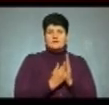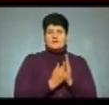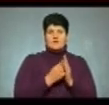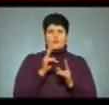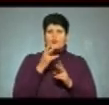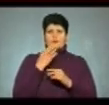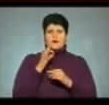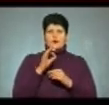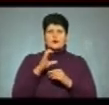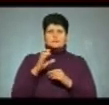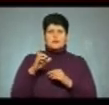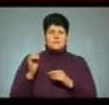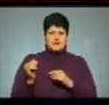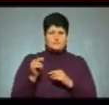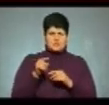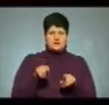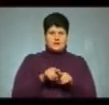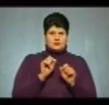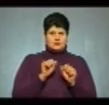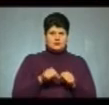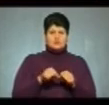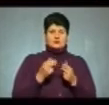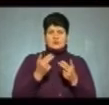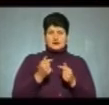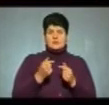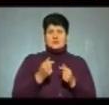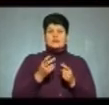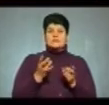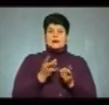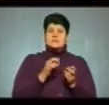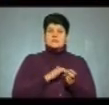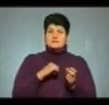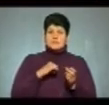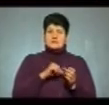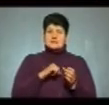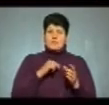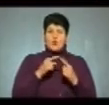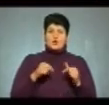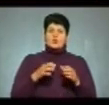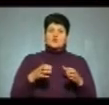немає ОСББ, а в кого ЖЕК, вони теж можуть відкоригувати? Так, треба їм самоорганізуватися, прийняти рішення,